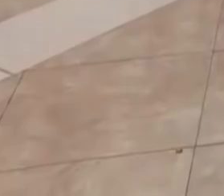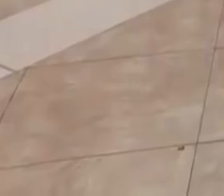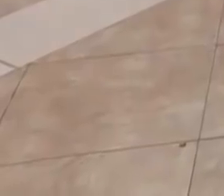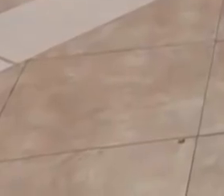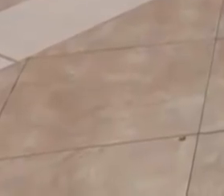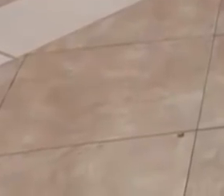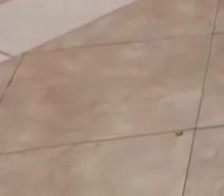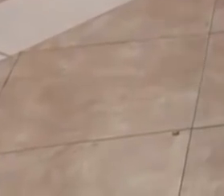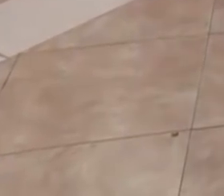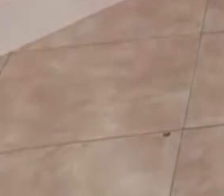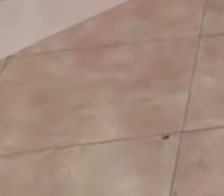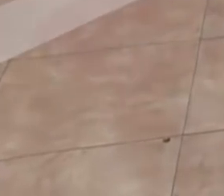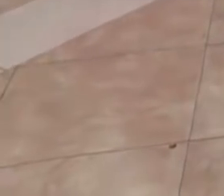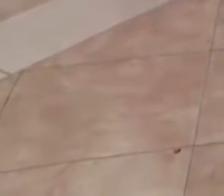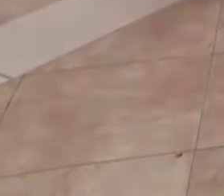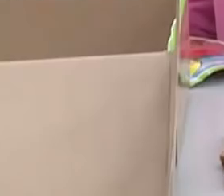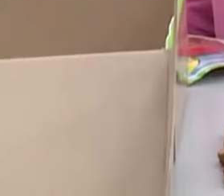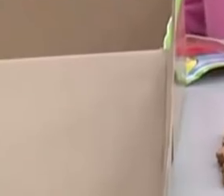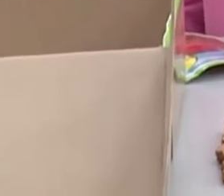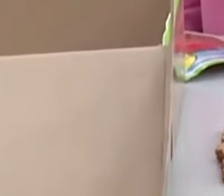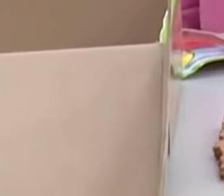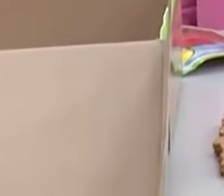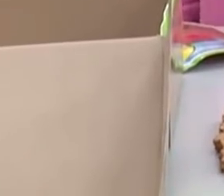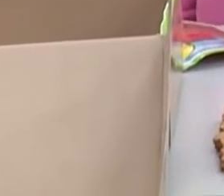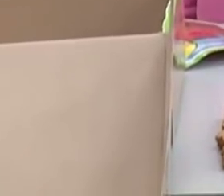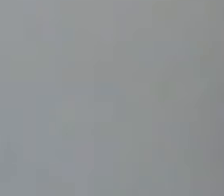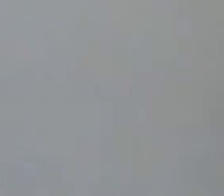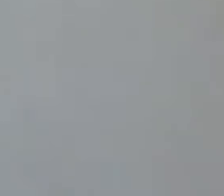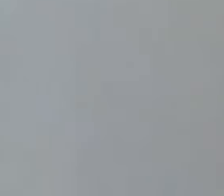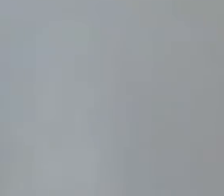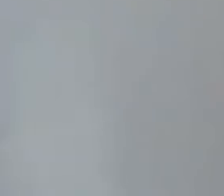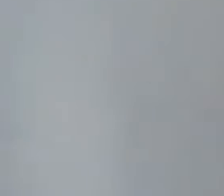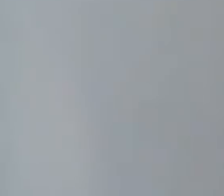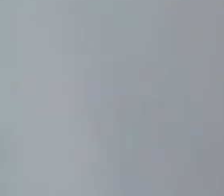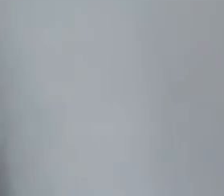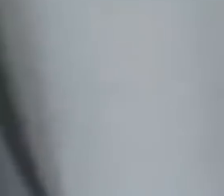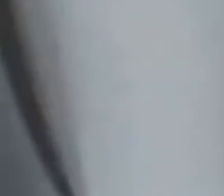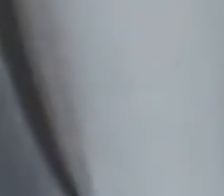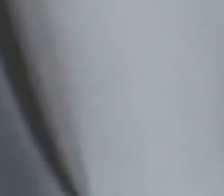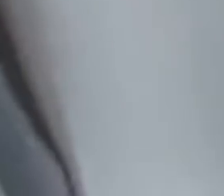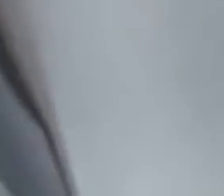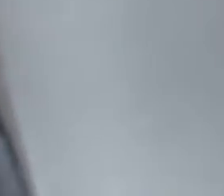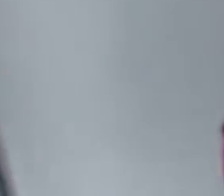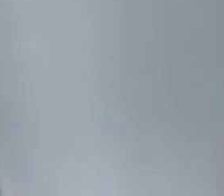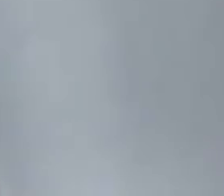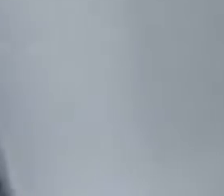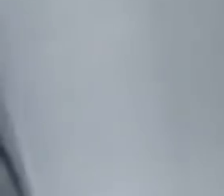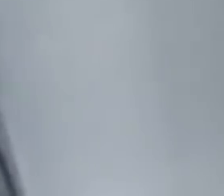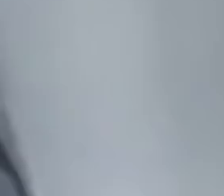7 הבנות האלה עם פיגור קל עד בינוני ממודיעין עילית עדיין בבית. למה כולם...